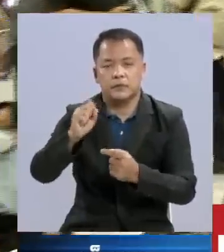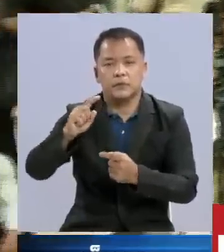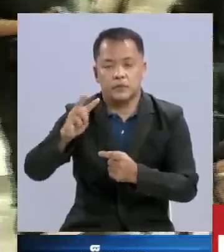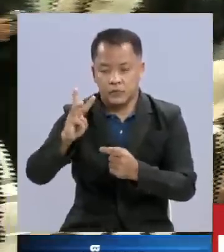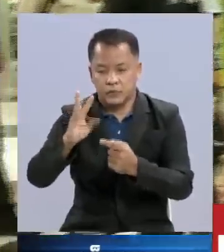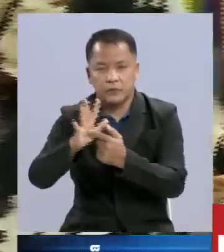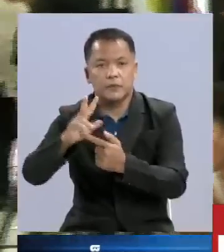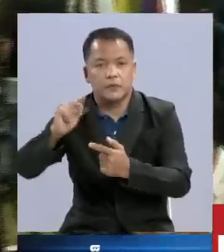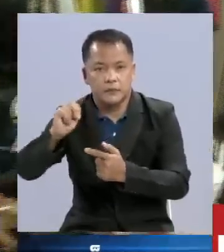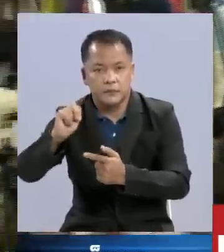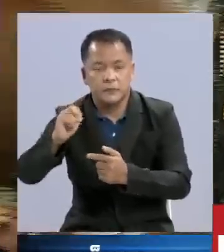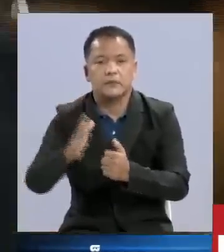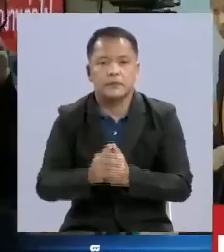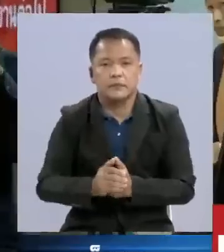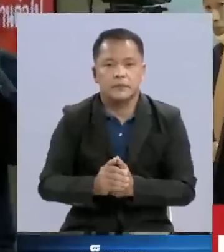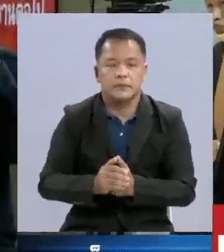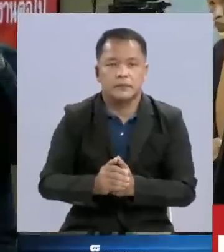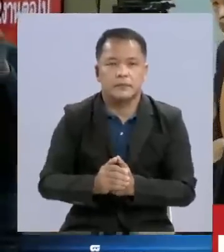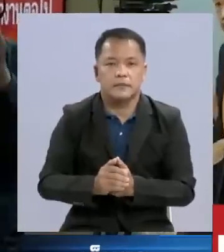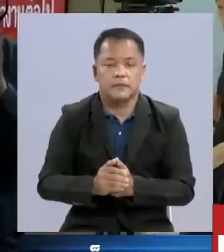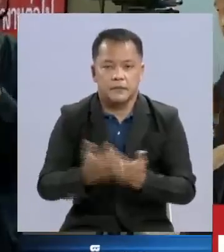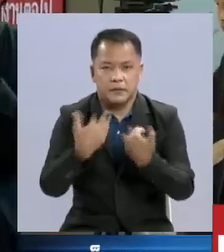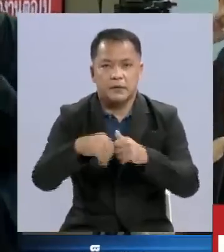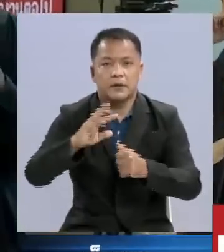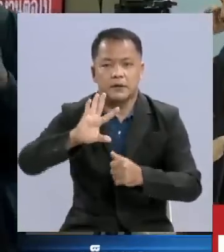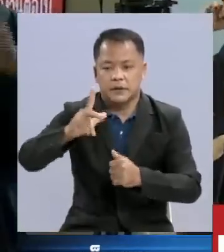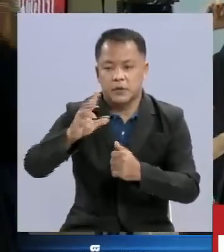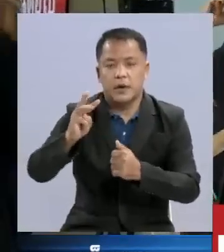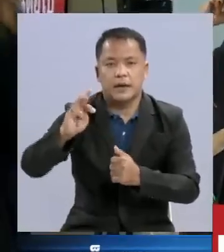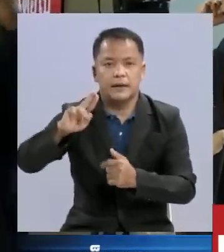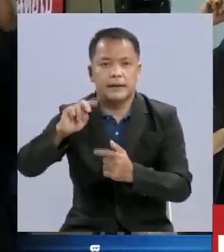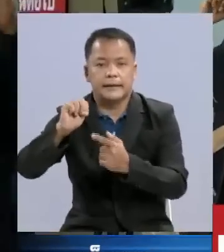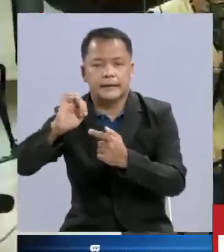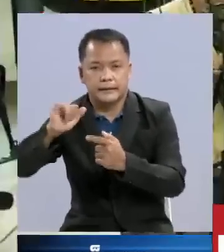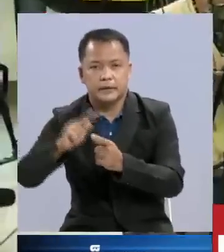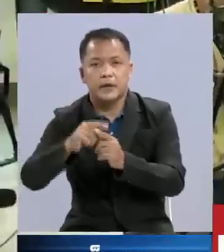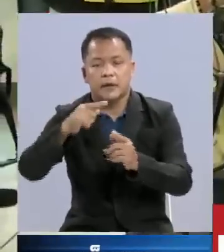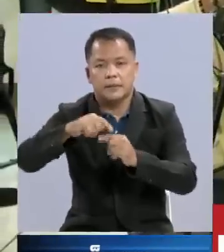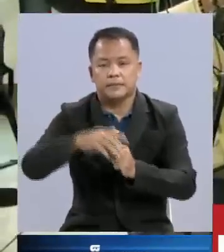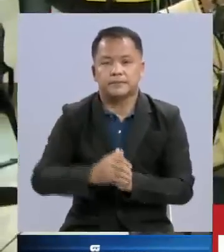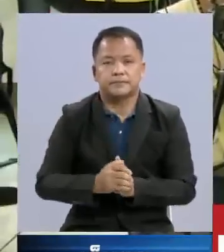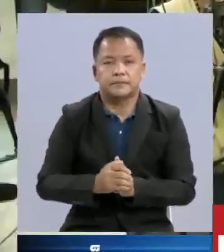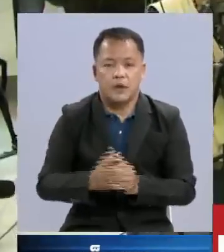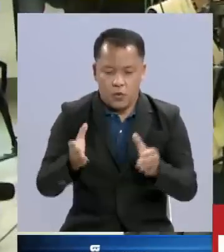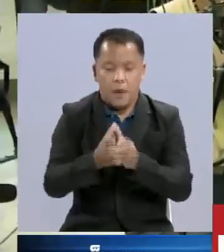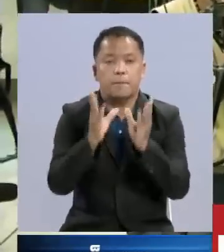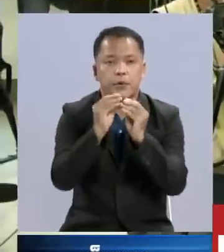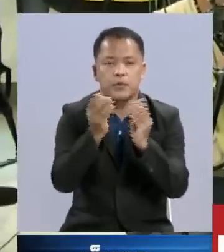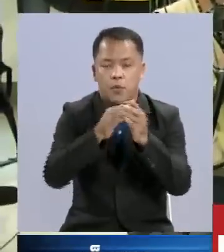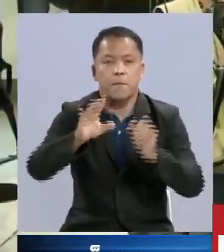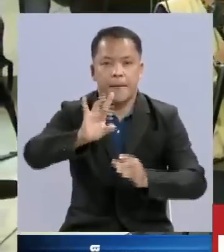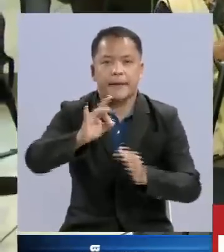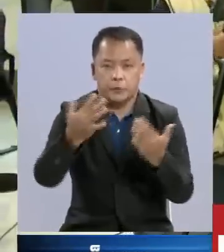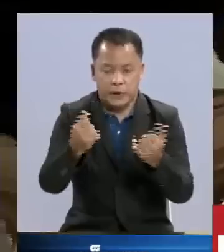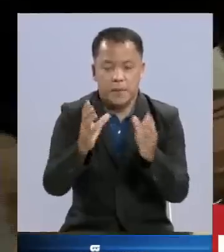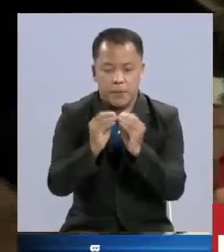พวงพรศรีจากพรรคเพื่อไทยรวมพลังนายชวลิตขจรพงศ์กีรติจากพรรคพลังสังคมใหม่ร่วมประชุมด้วยนะครับ